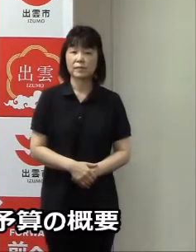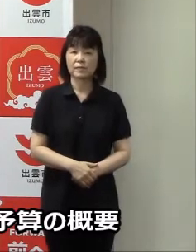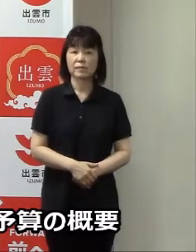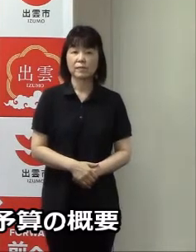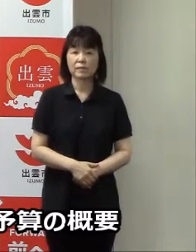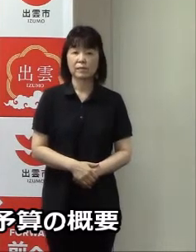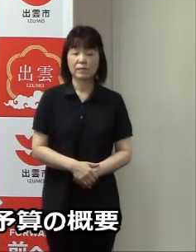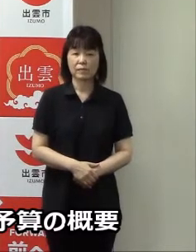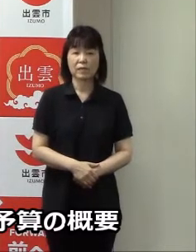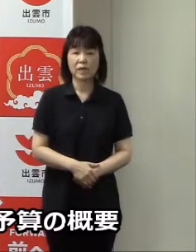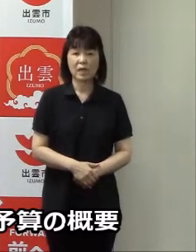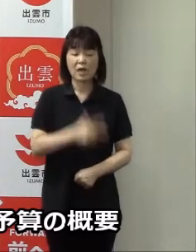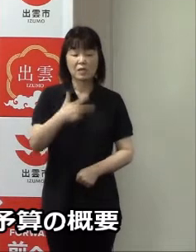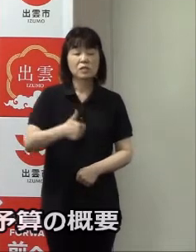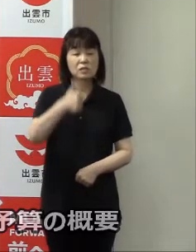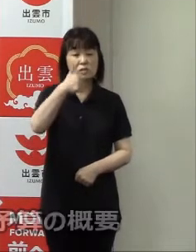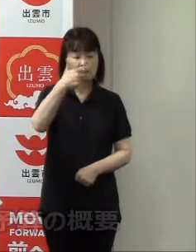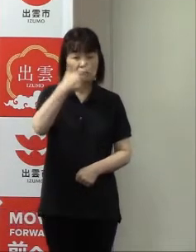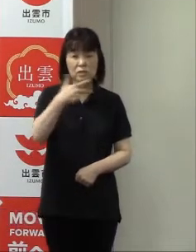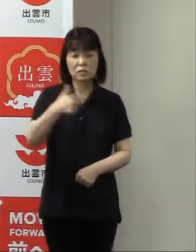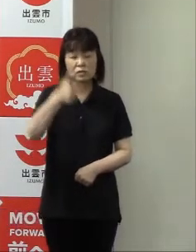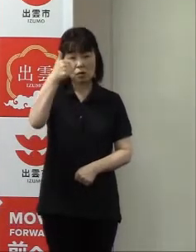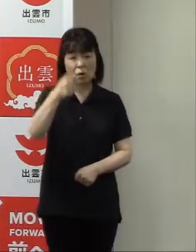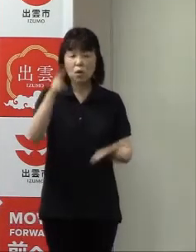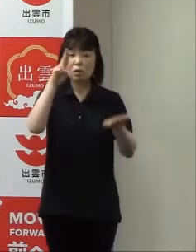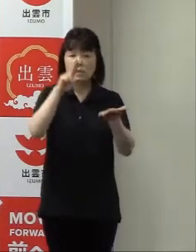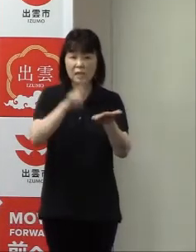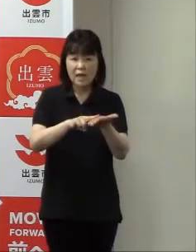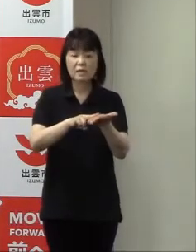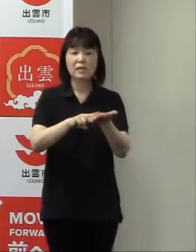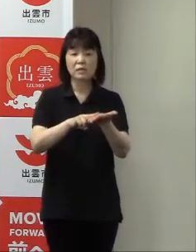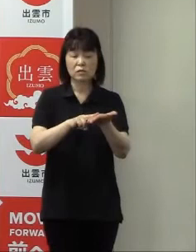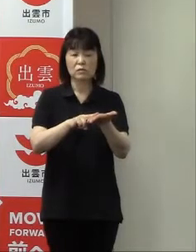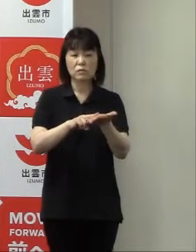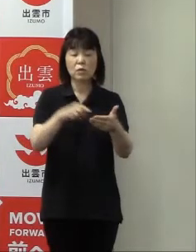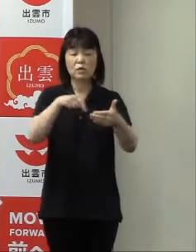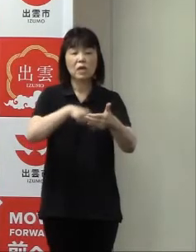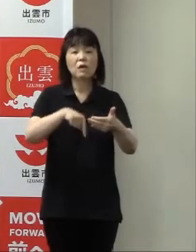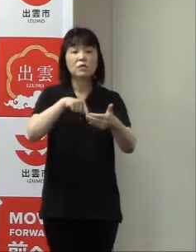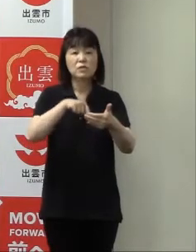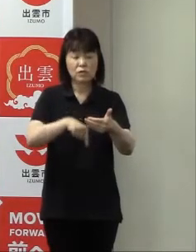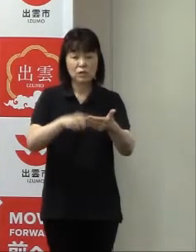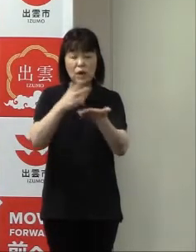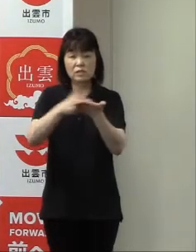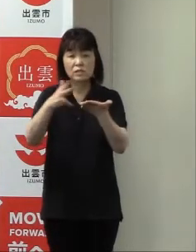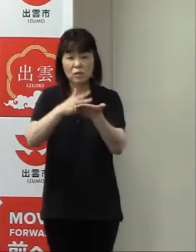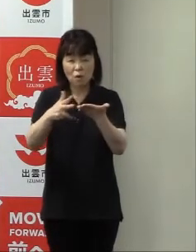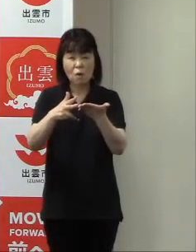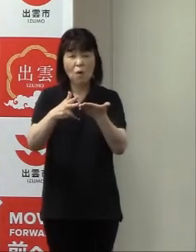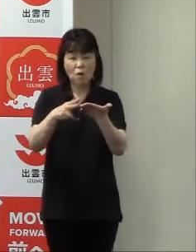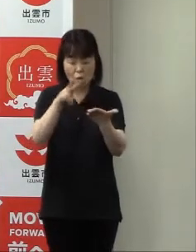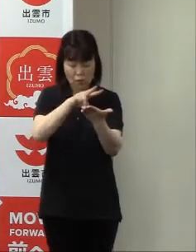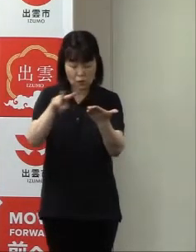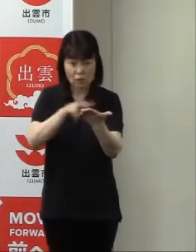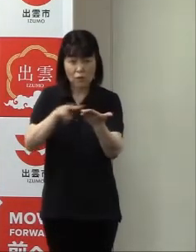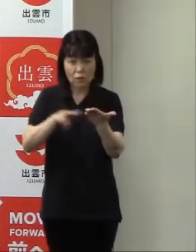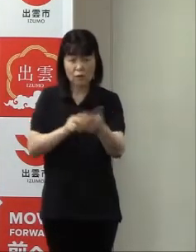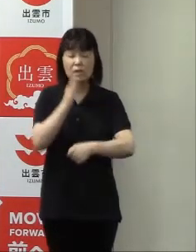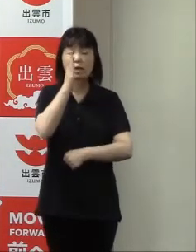あと先決処分については、もう説明をというか資料とございますので、